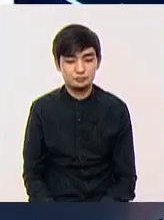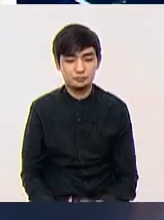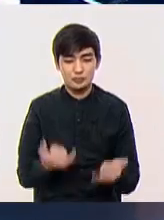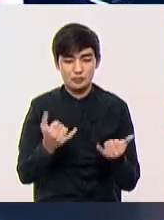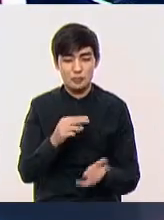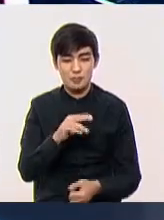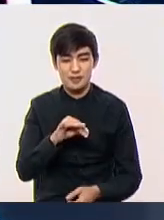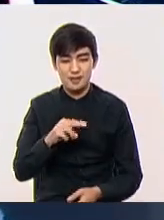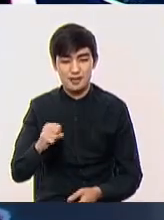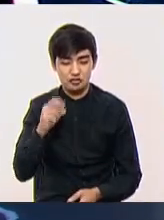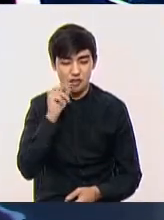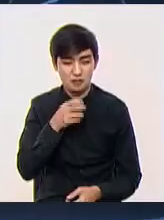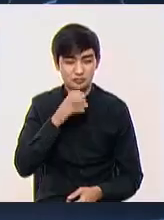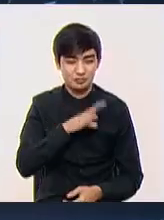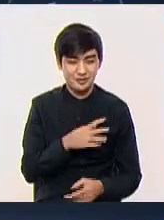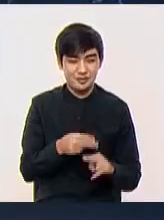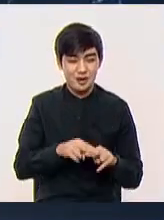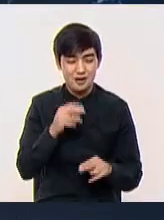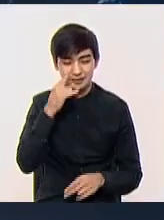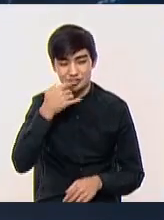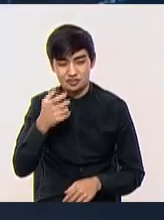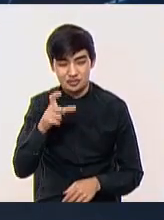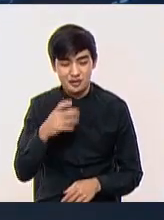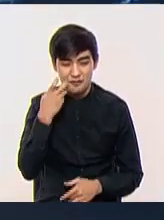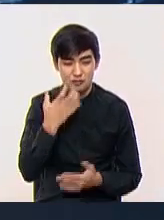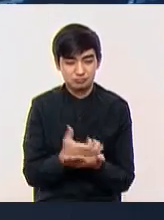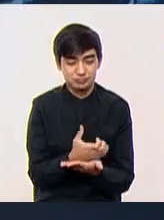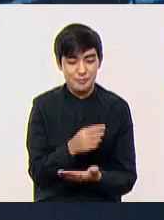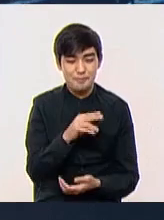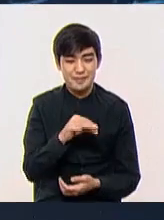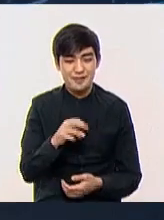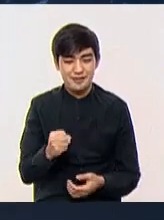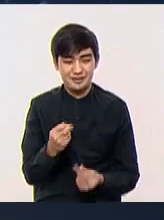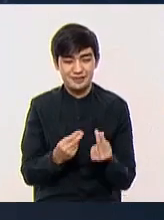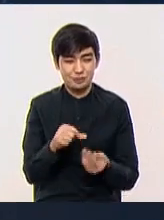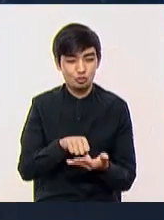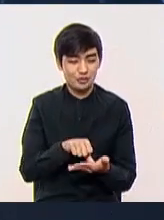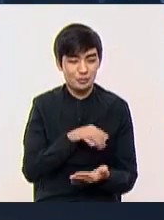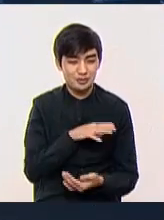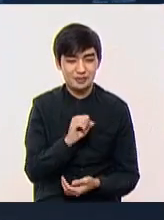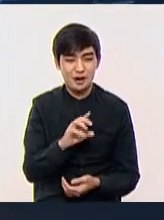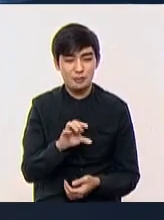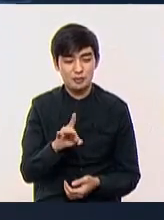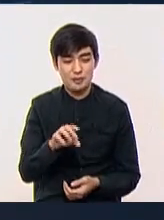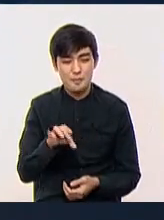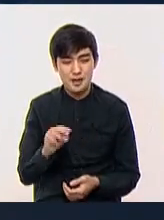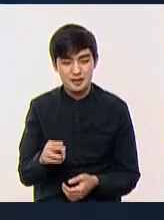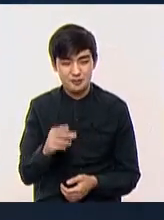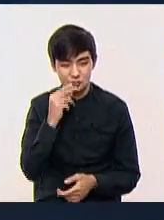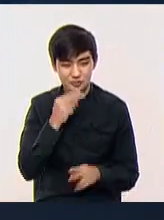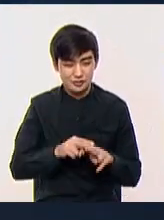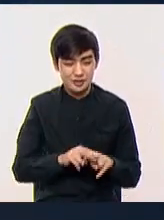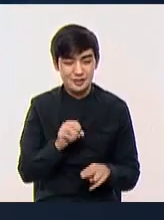Бүгін пиала шайын ішкен тағы бір қазақстанды қайфуын ұтып алды. Пиала сауда белгісі ұйымдастырған ұтысқа қатысқан Сабырбек Тұрсынбаев есімді